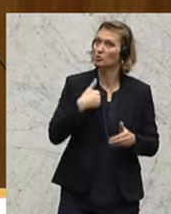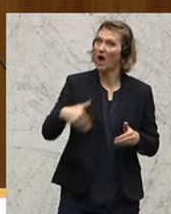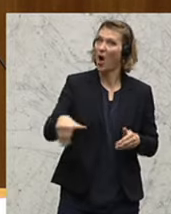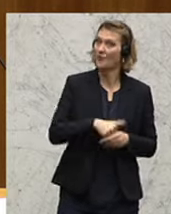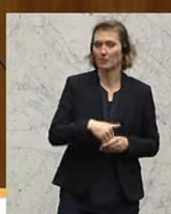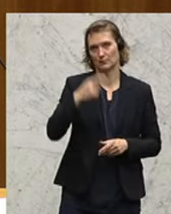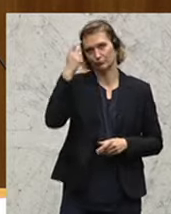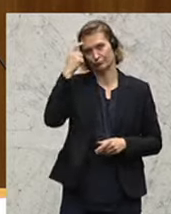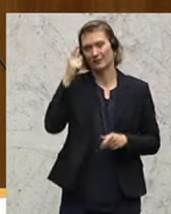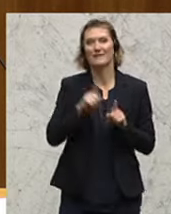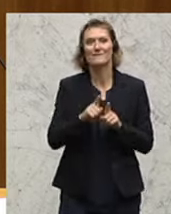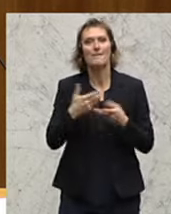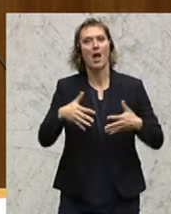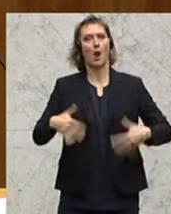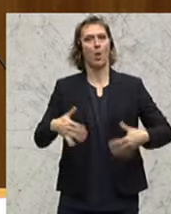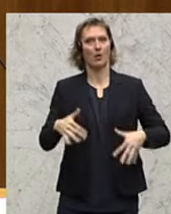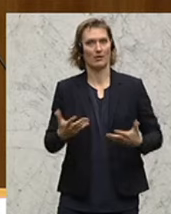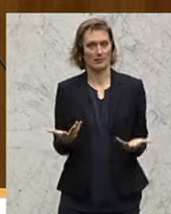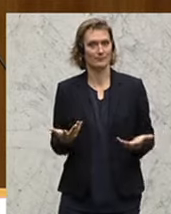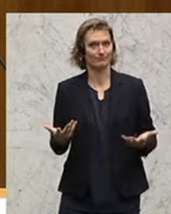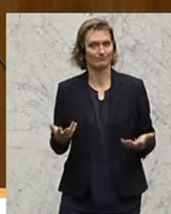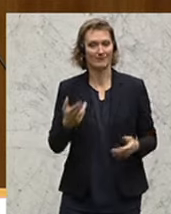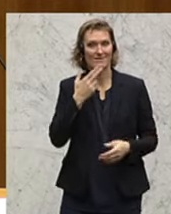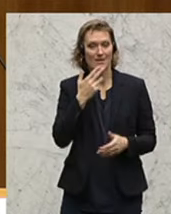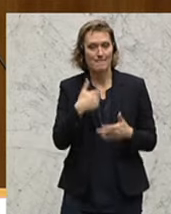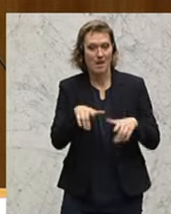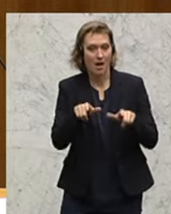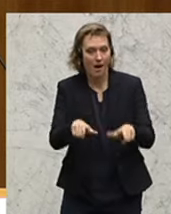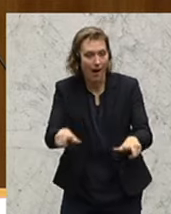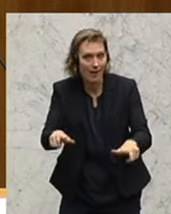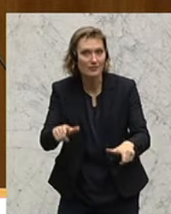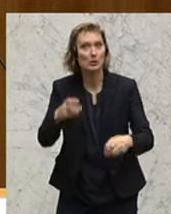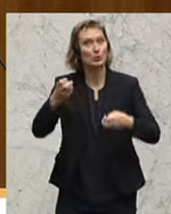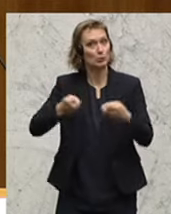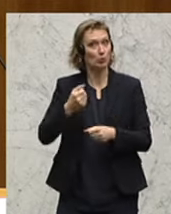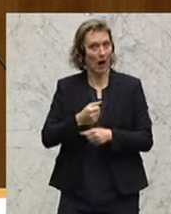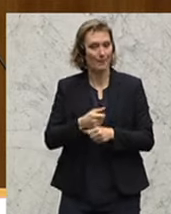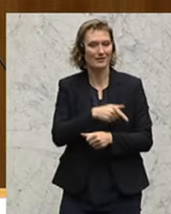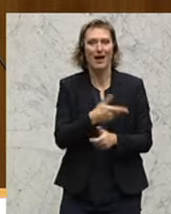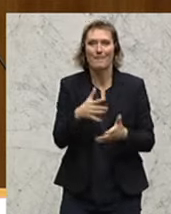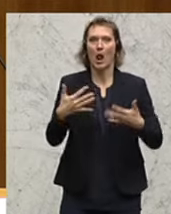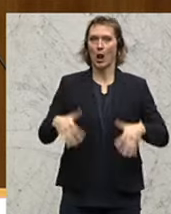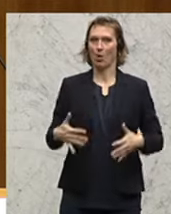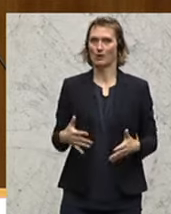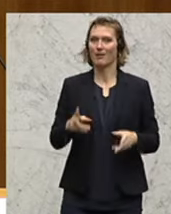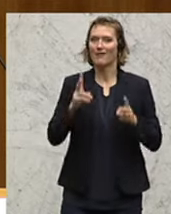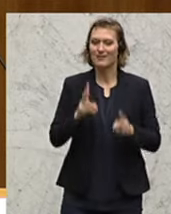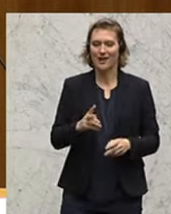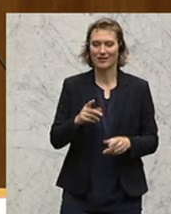im Unternehmen. Also müsste man das lockern für alle die, die in höherem Alter einen Job suchen, damit man